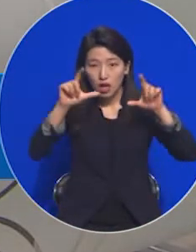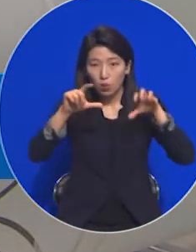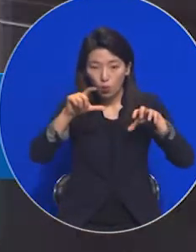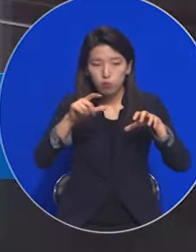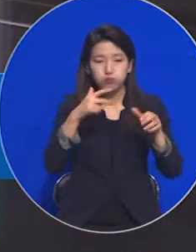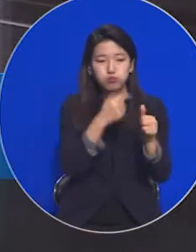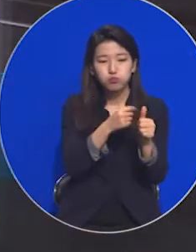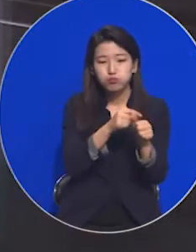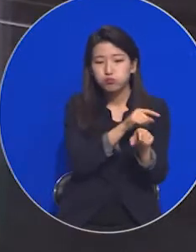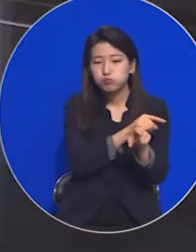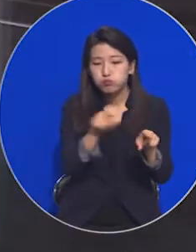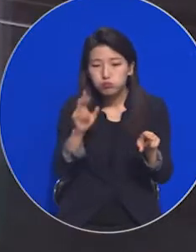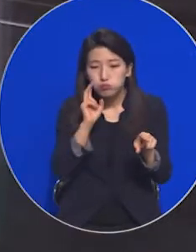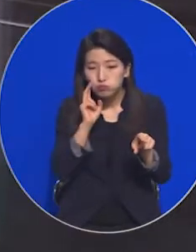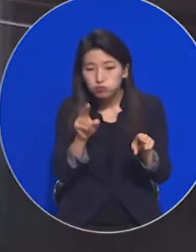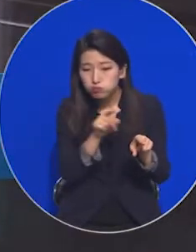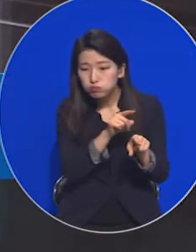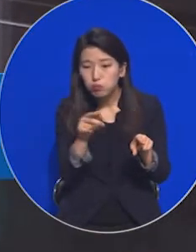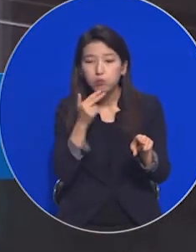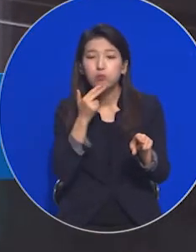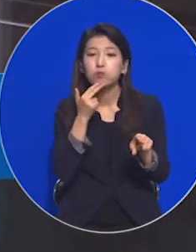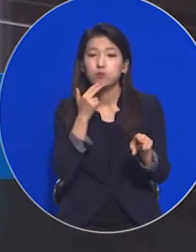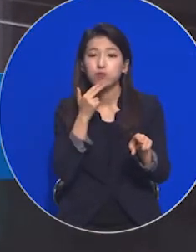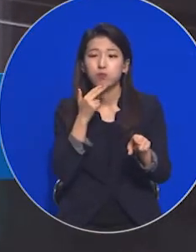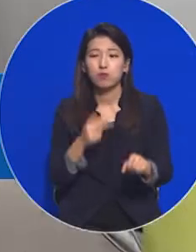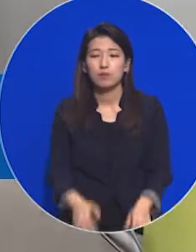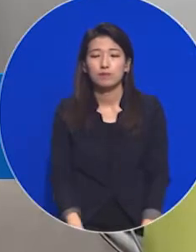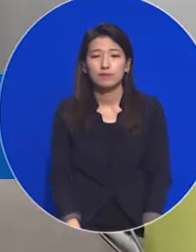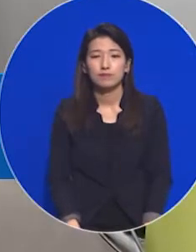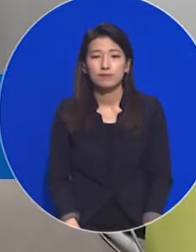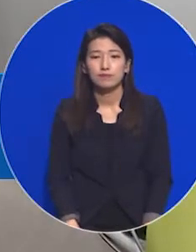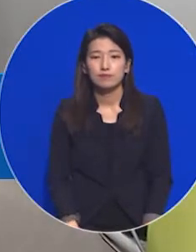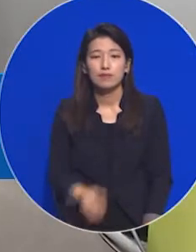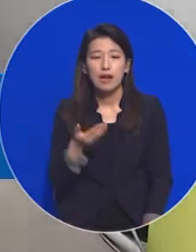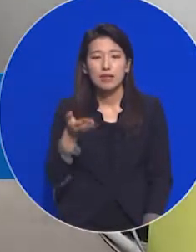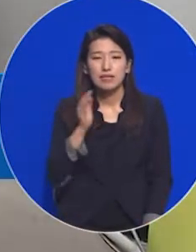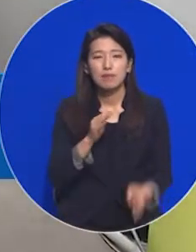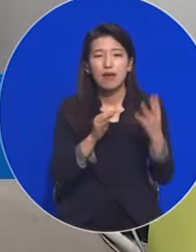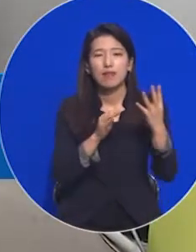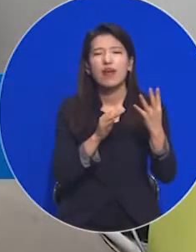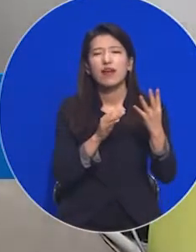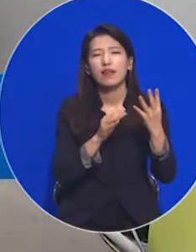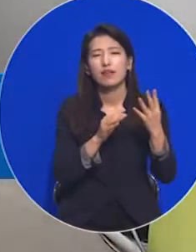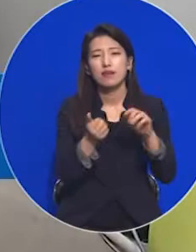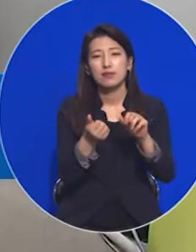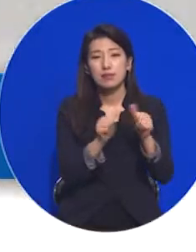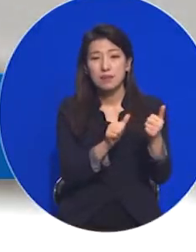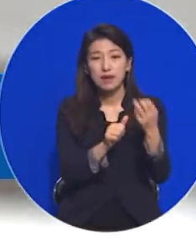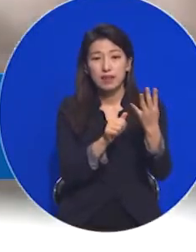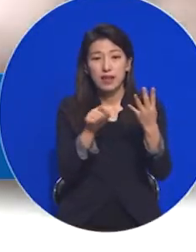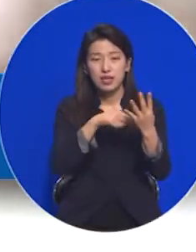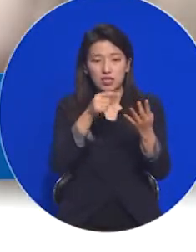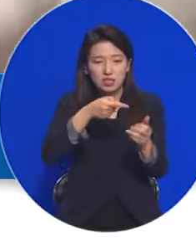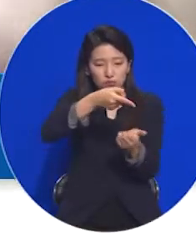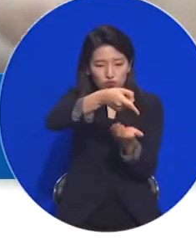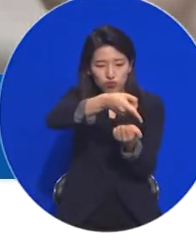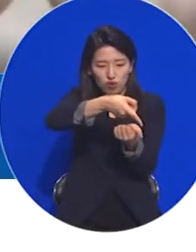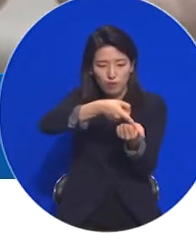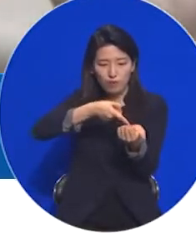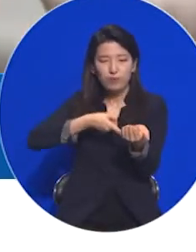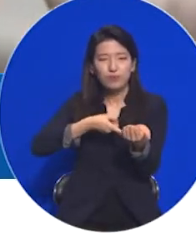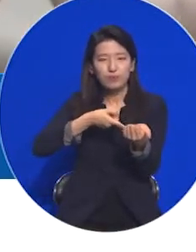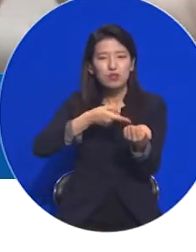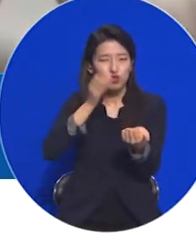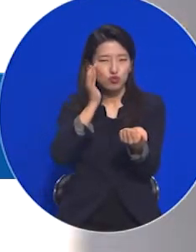없었기 때문입니다. 다만 방역당국은 조사 대상 사망 사례 중 4건이 현재 부검에 들어갔다고 밝혔습니다. 최종